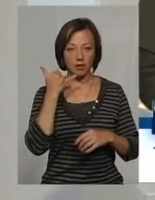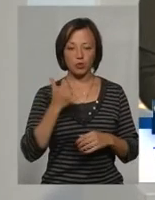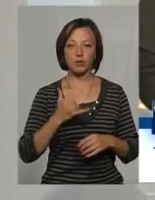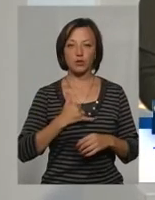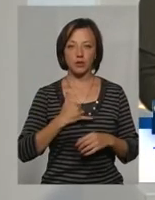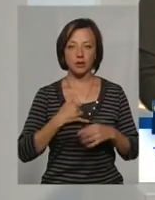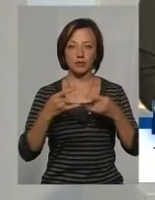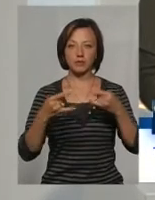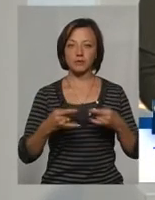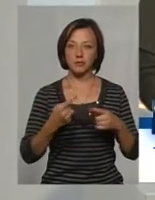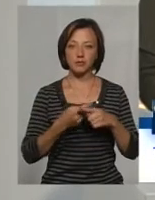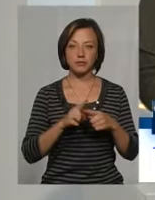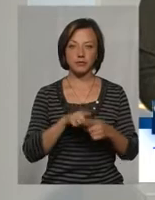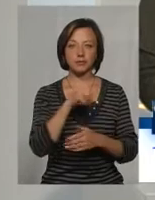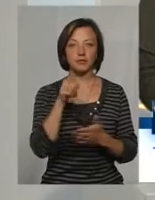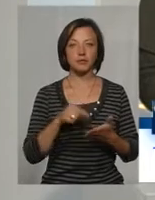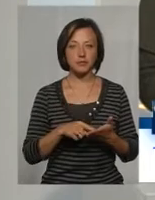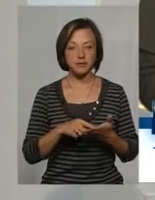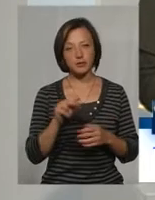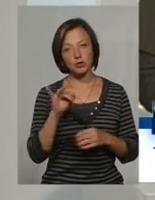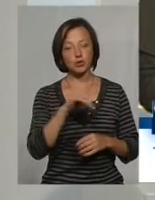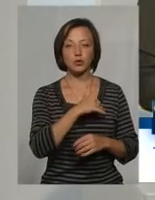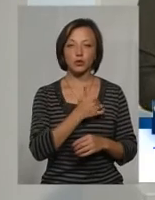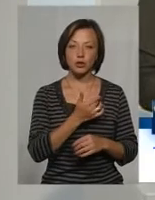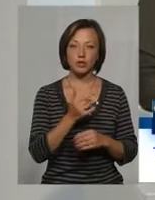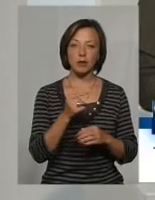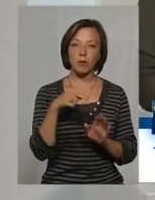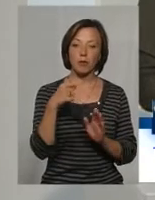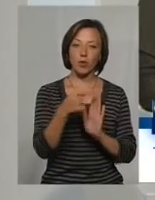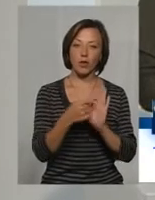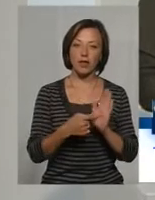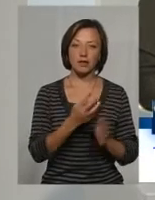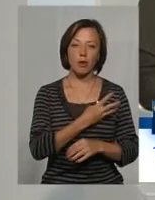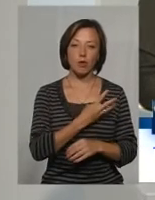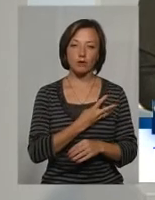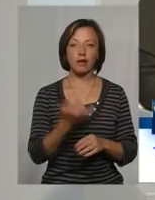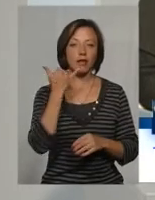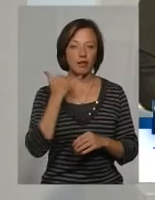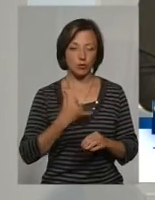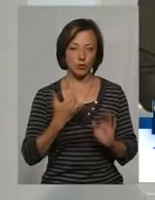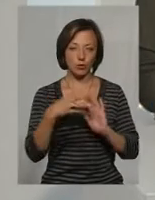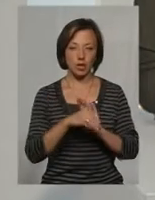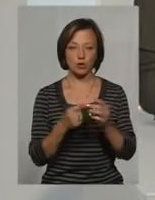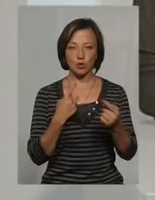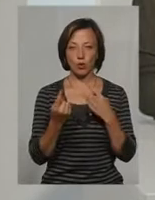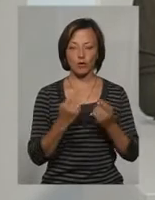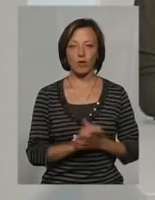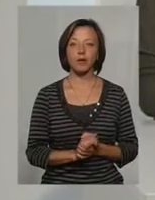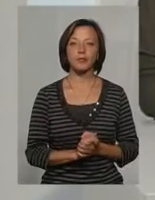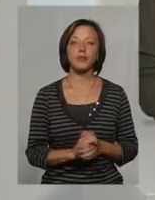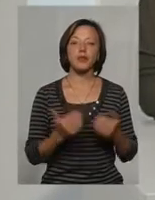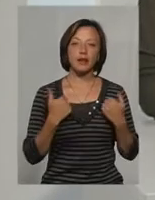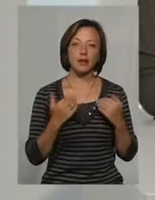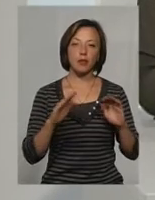нашу студію. Якщо у вас є питання чи хочете поділитись емоціями, телефонуйте, долучайтесь до розмови. Отож, а я